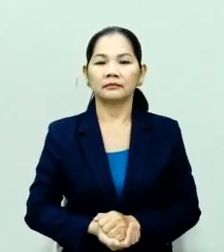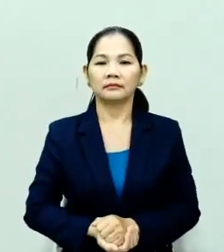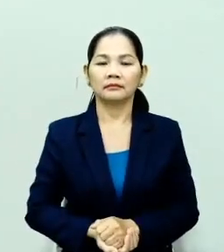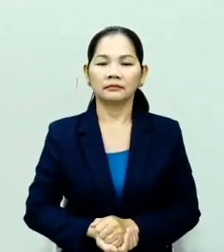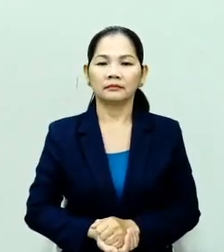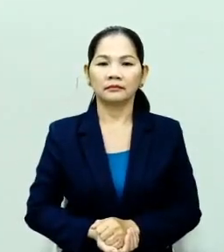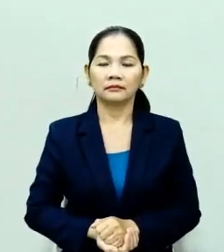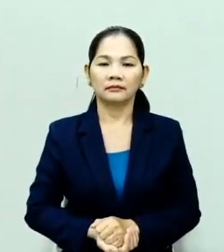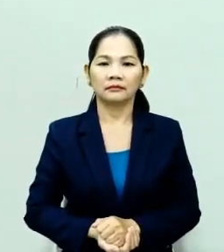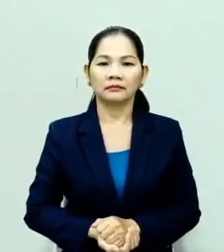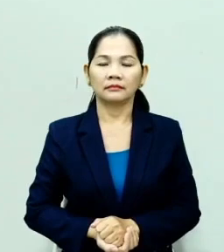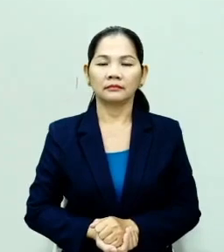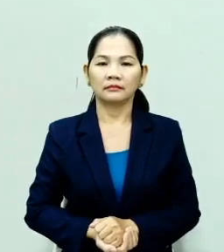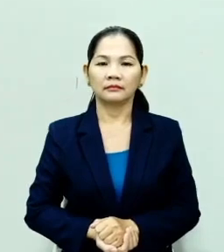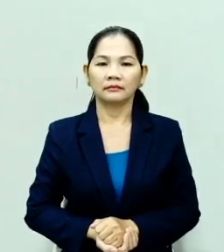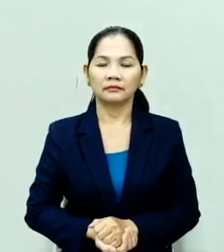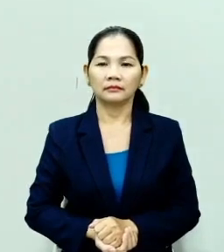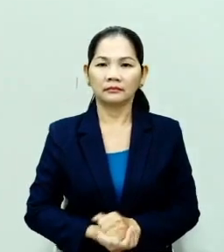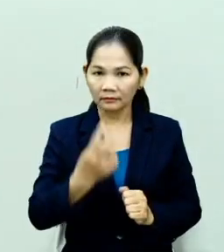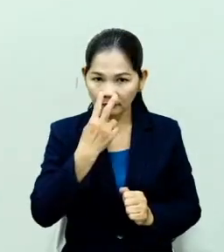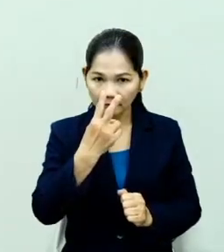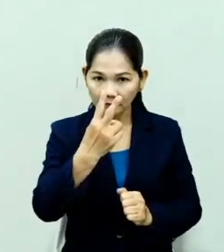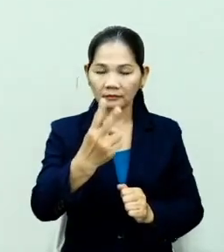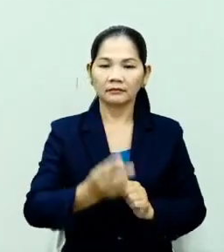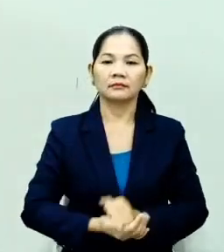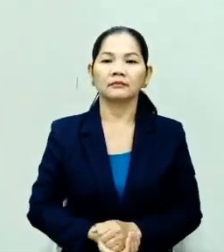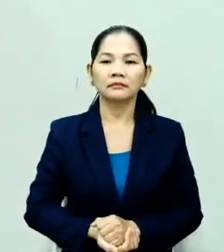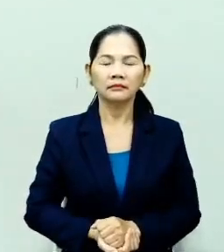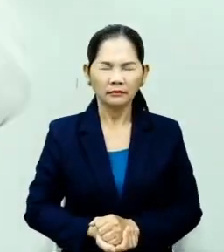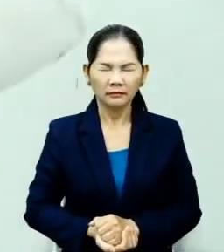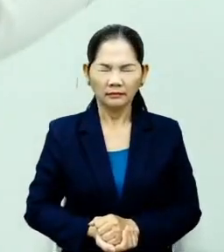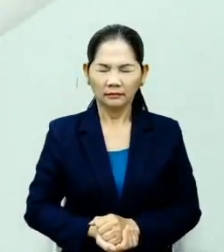này cha là ổn nè